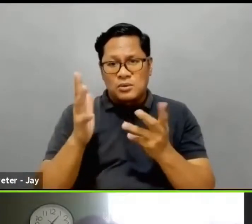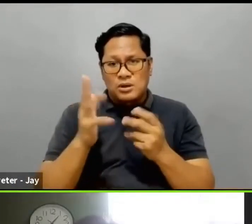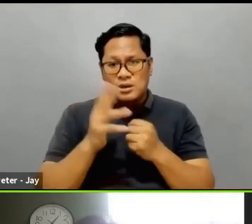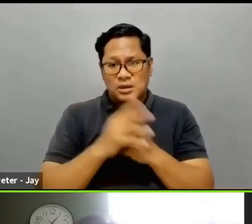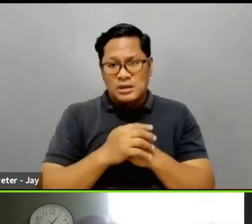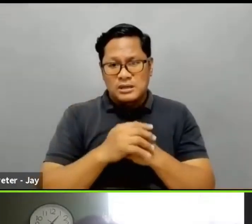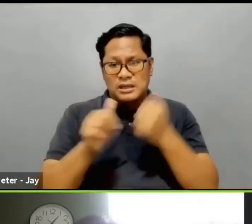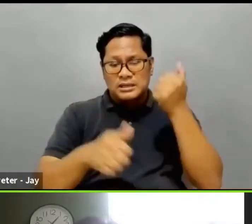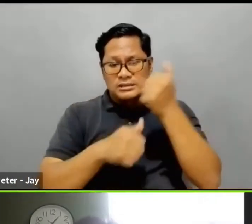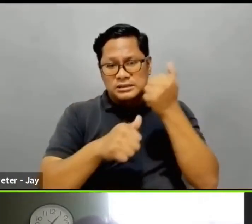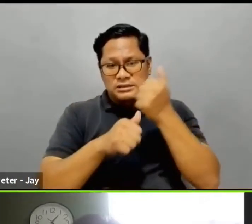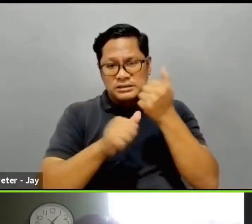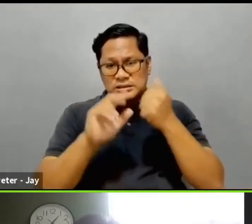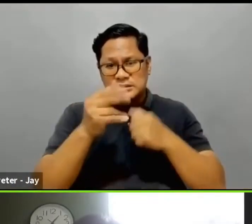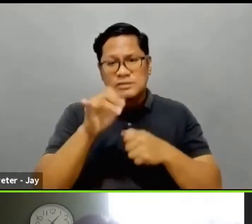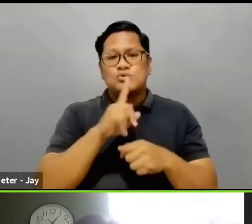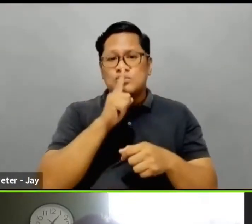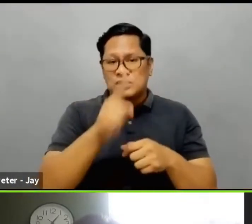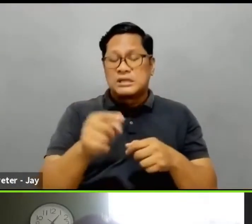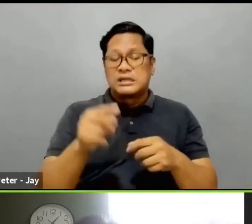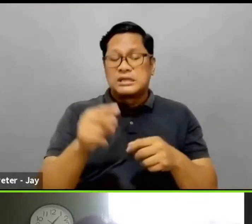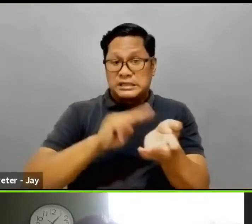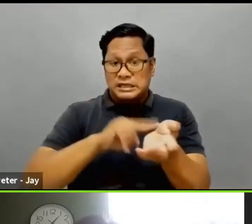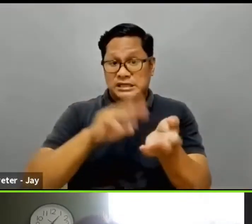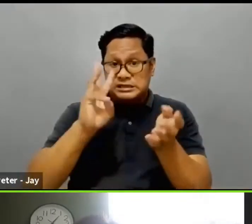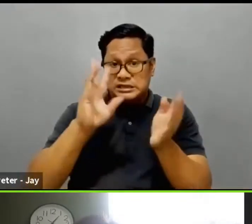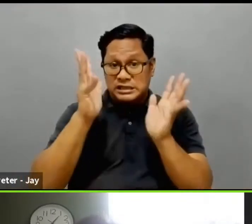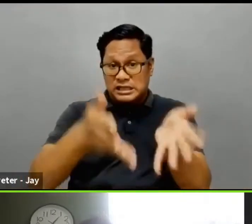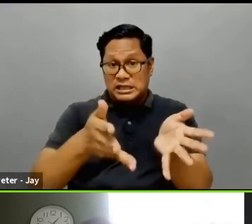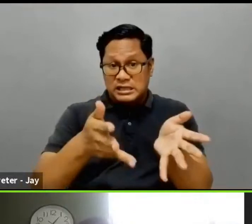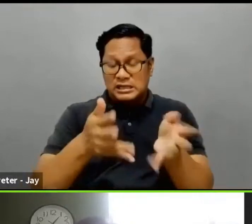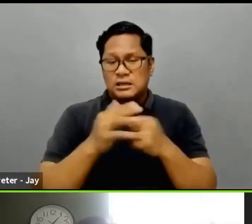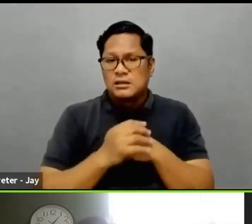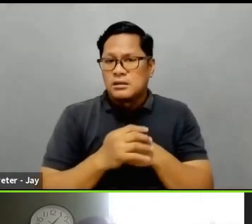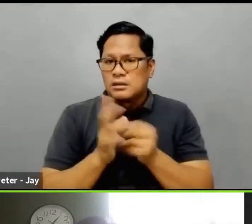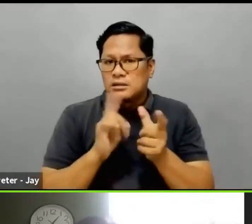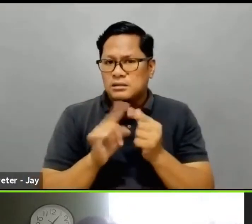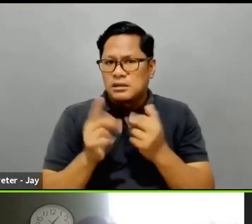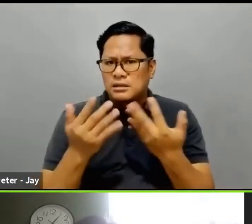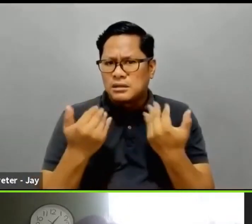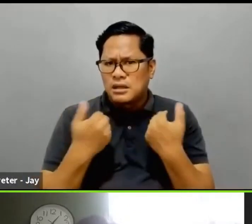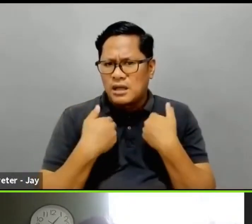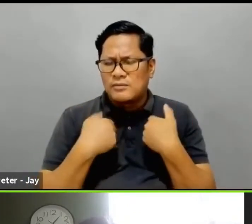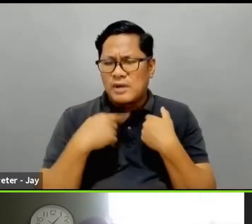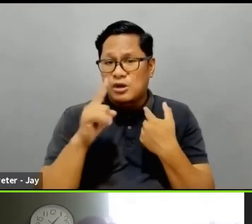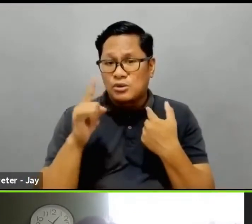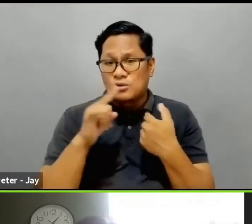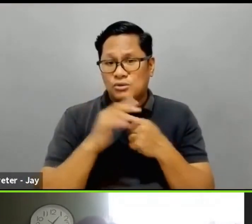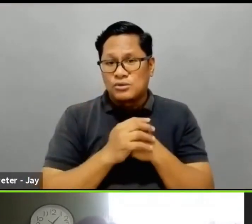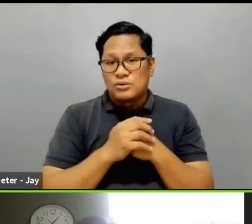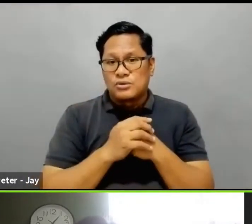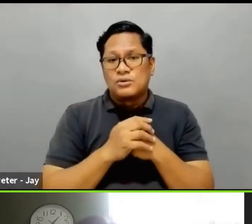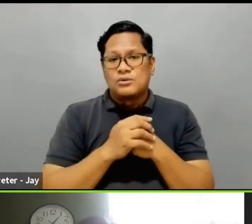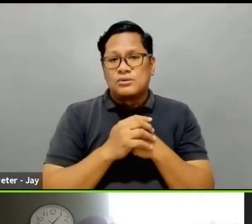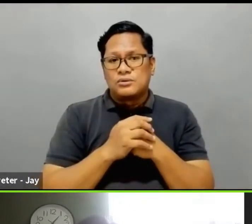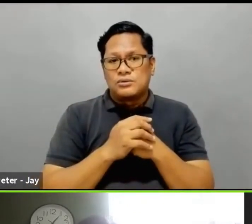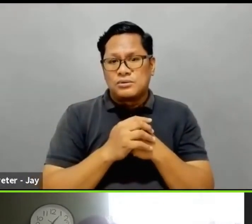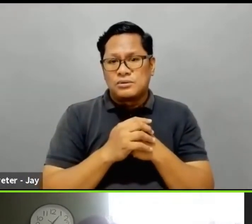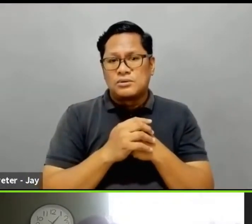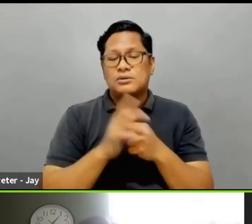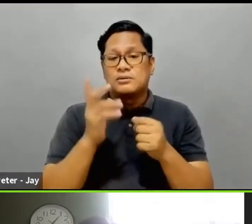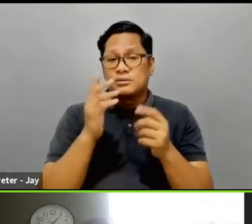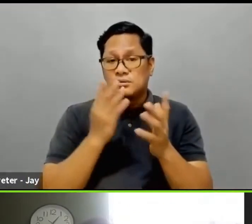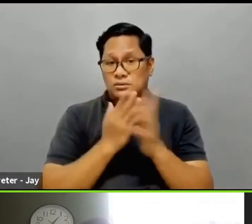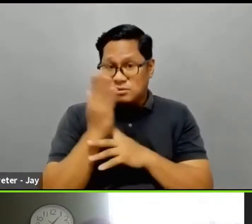assistant chief nurse. So nurse 6 na lang ang natitira. May bearing ito sa job description, may bearing ito sa patient care.